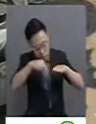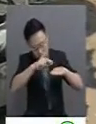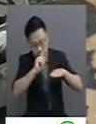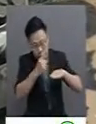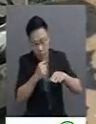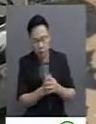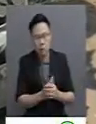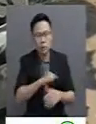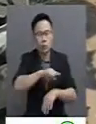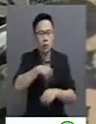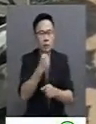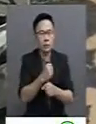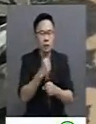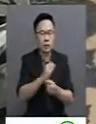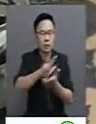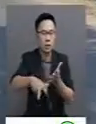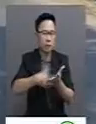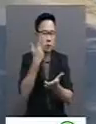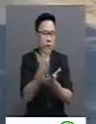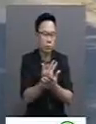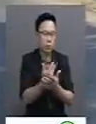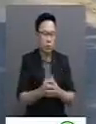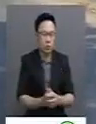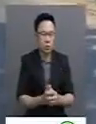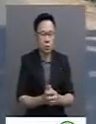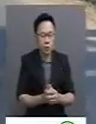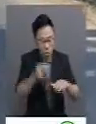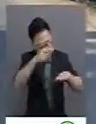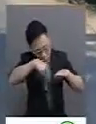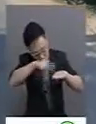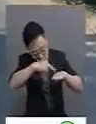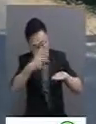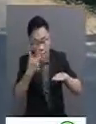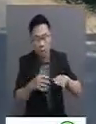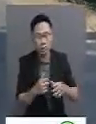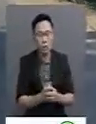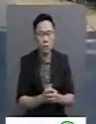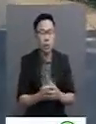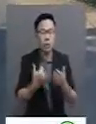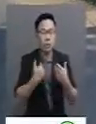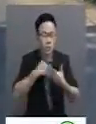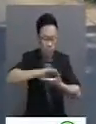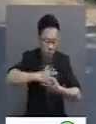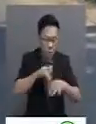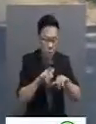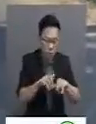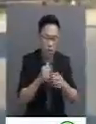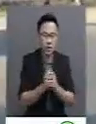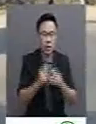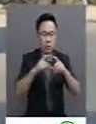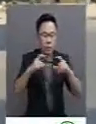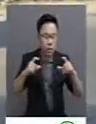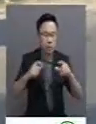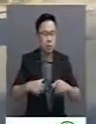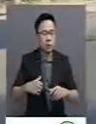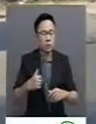มาก็ใช้เวลาร่างกันประมาณสัก3ชั่วโมงนะฮะตรวจสอบในรถปรากฏว่ามีโน้ตบุ๊กโทรศัพท์บัตรคอน